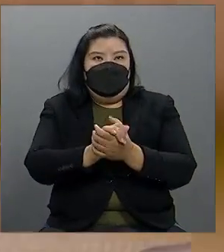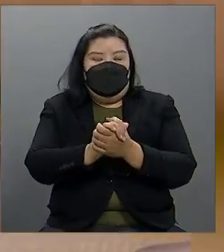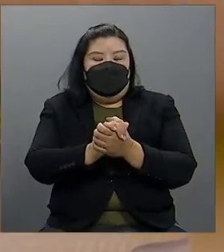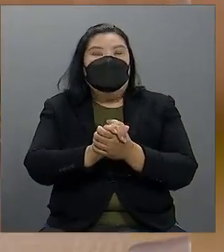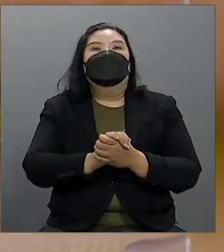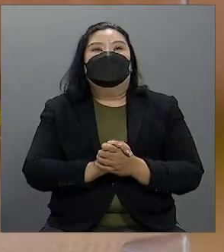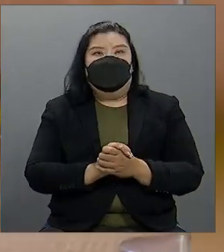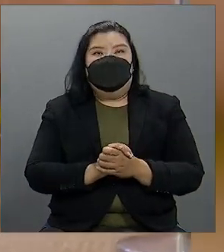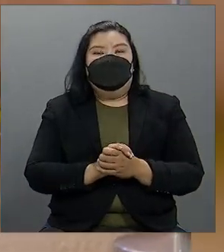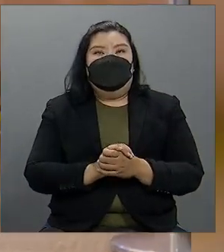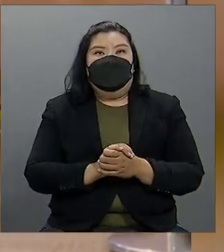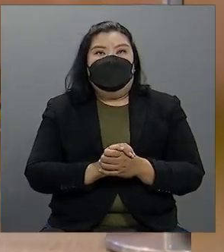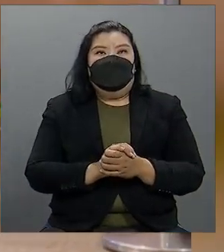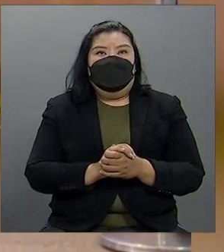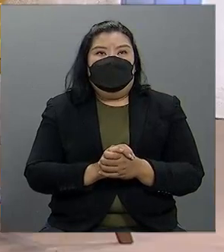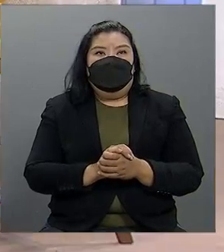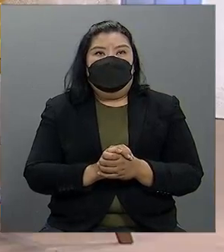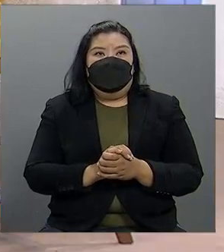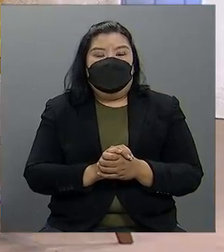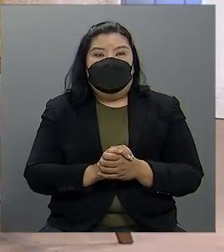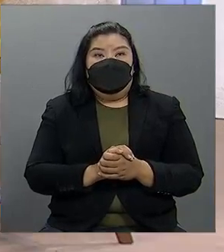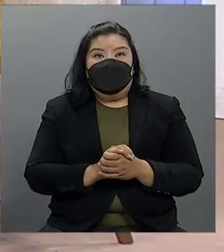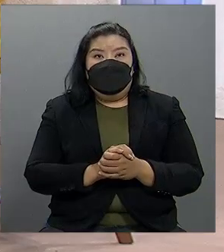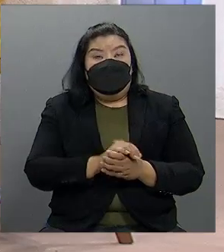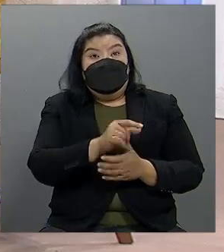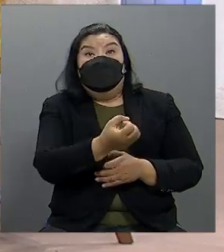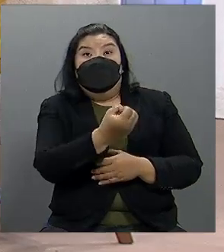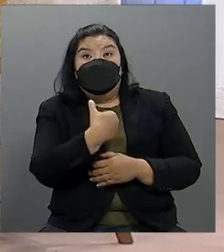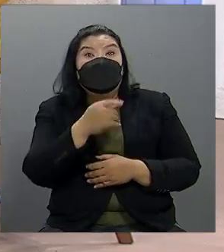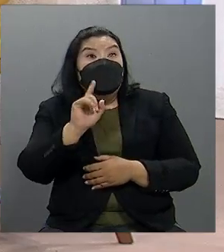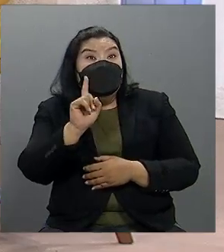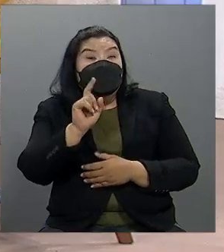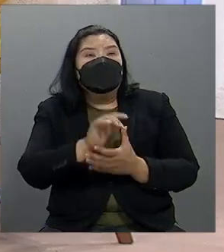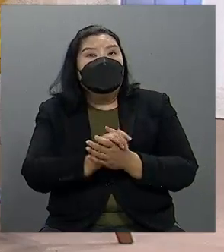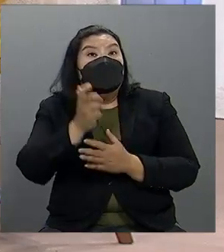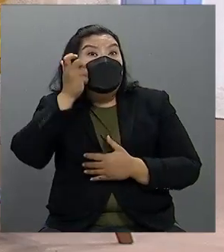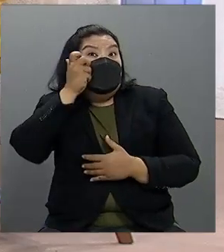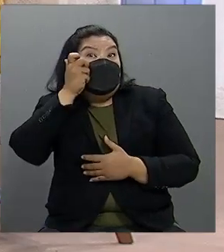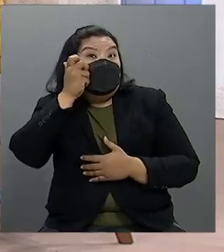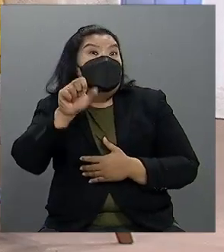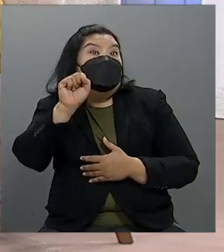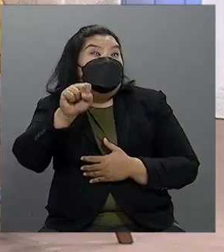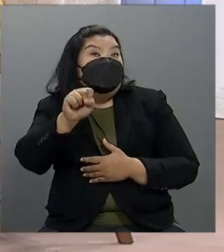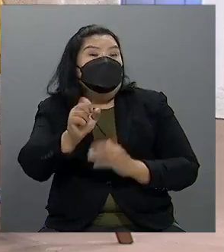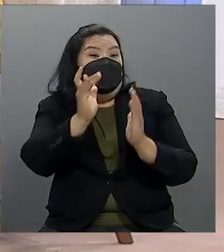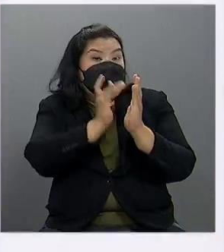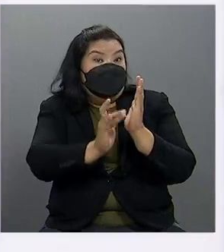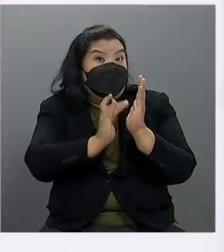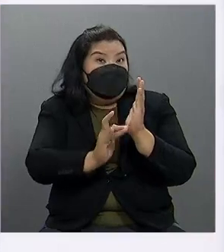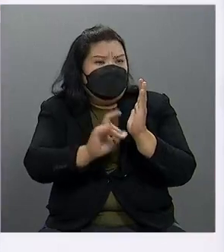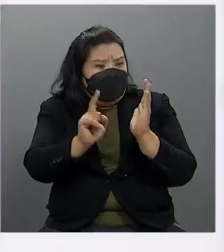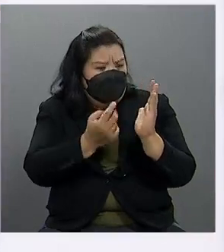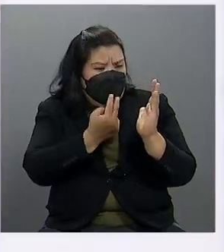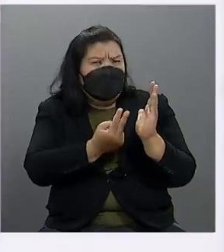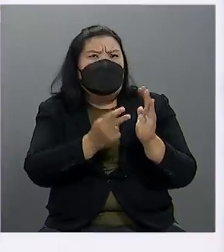เมื่อสักครู่นี้น้องยุ้ยพูดถึงแอปพลิเคชันใช่ไหมที่จะเข้ามามีบทบาทในการเลือกตั้งครั้งนี้กับสมาร์ทโหวตใช่ไหมคะ ใช่ค่ะแอปพลิเคชันนี้นะค